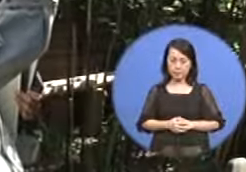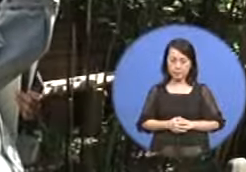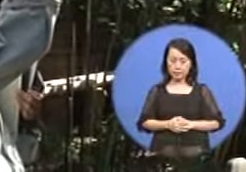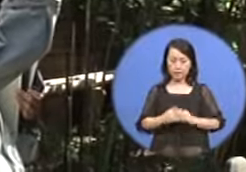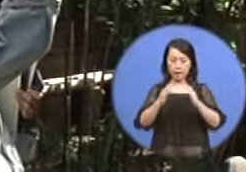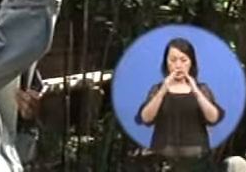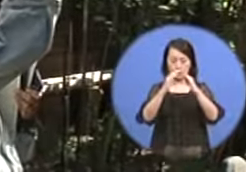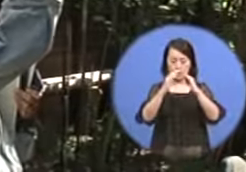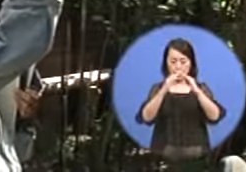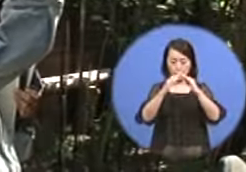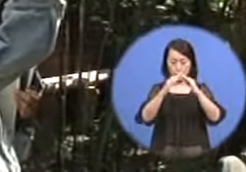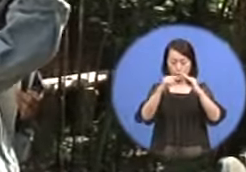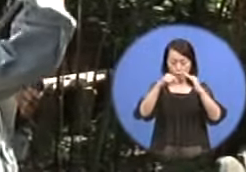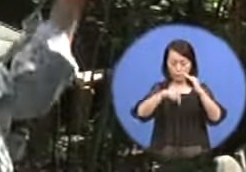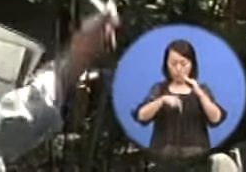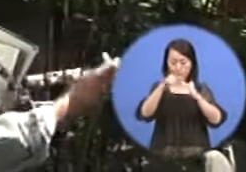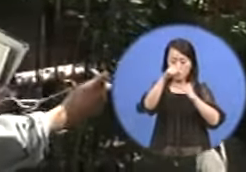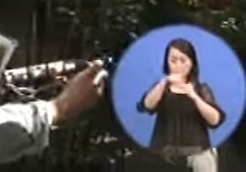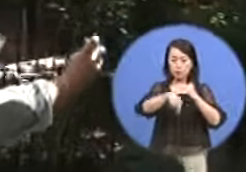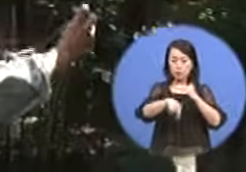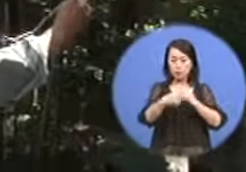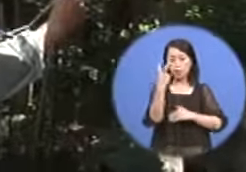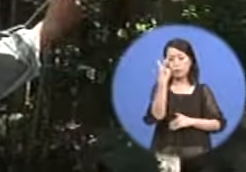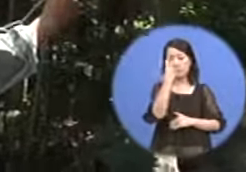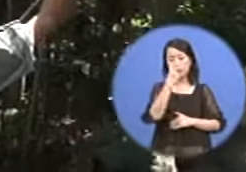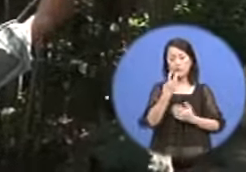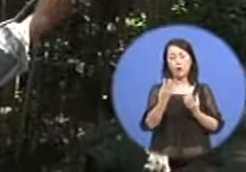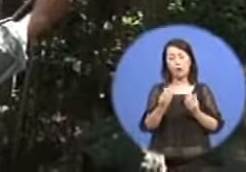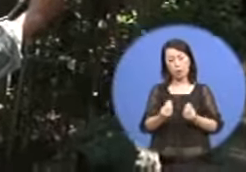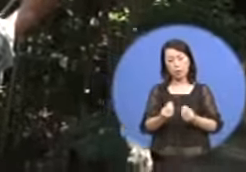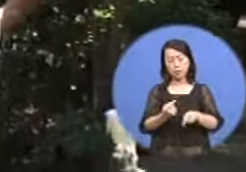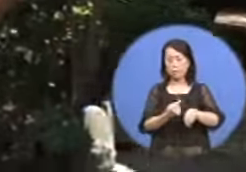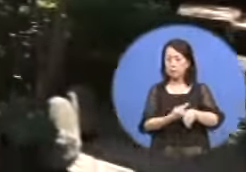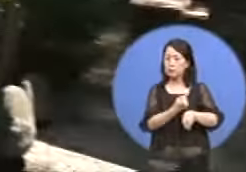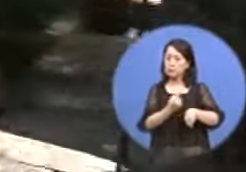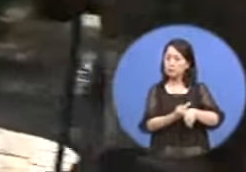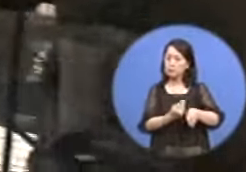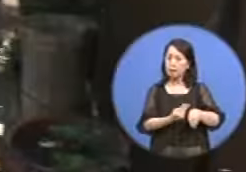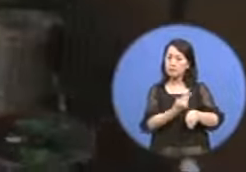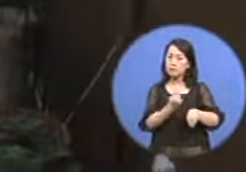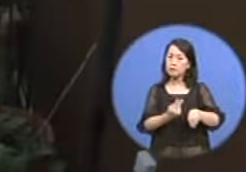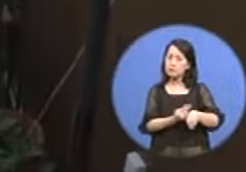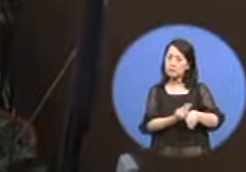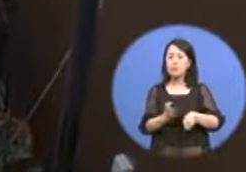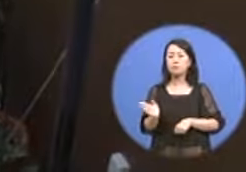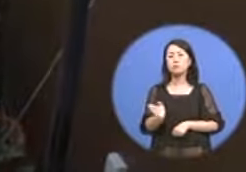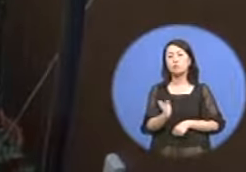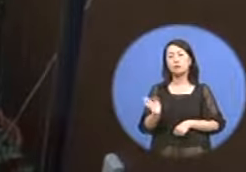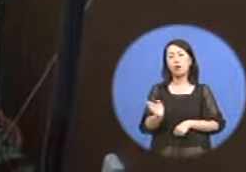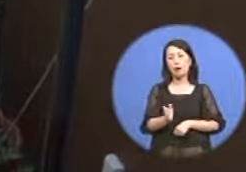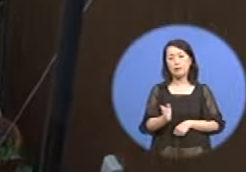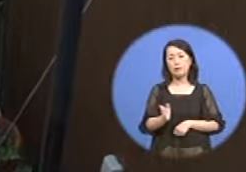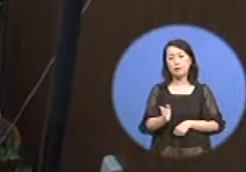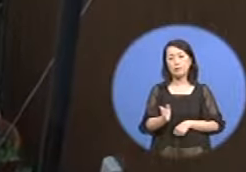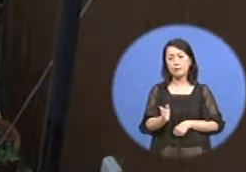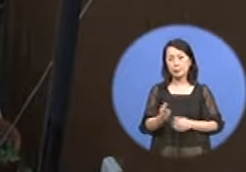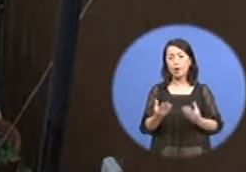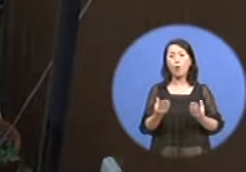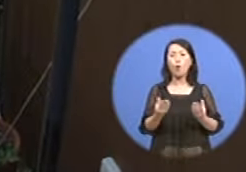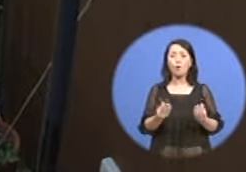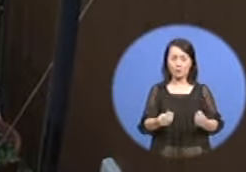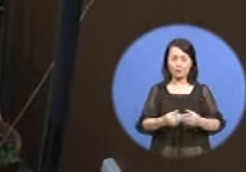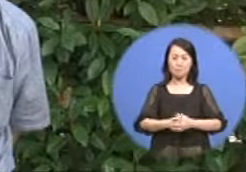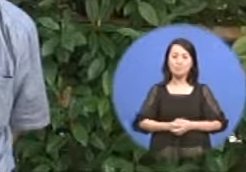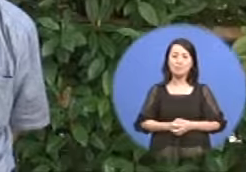の診断は終わるんですけれども、だいたい1時間から2時間ぐらいでそれを終了させていただくということになります